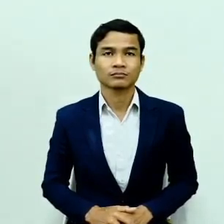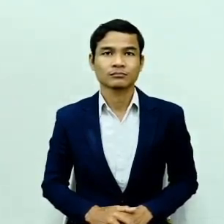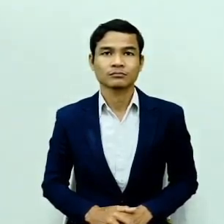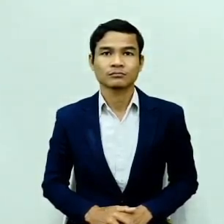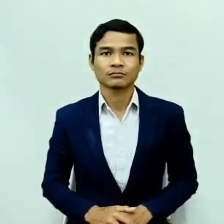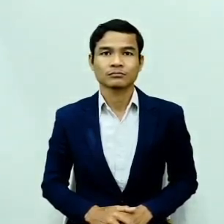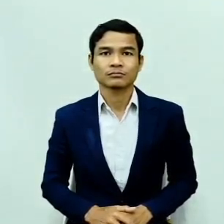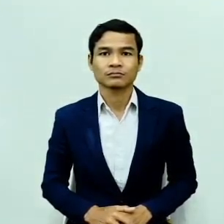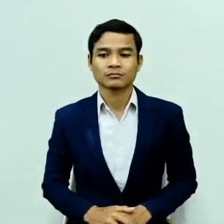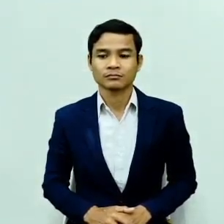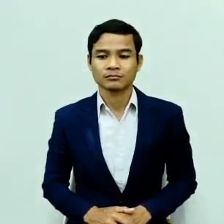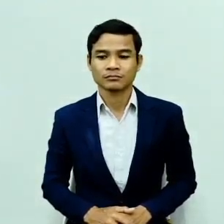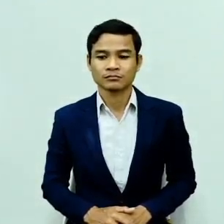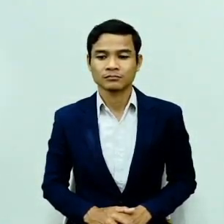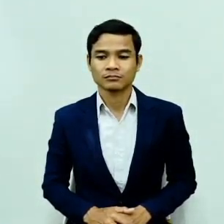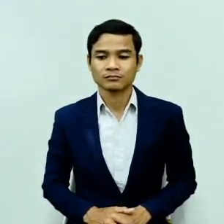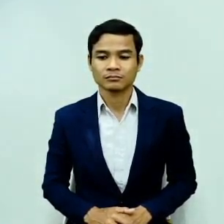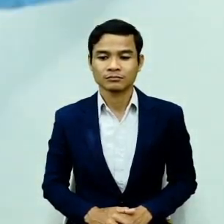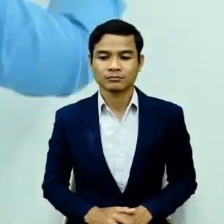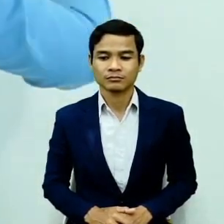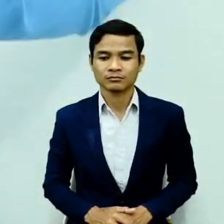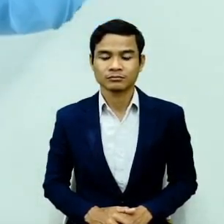Chà con mơ tặng ạ khăn nế ta.